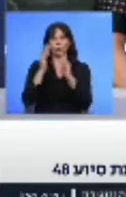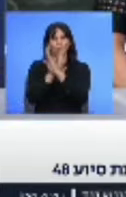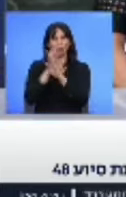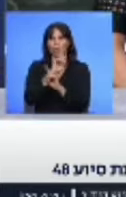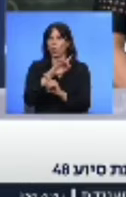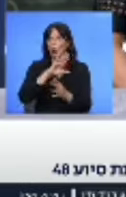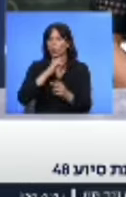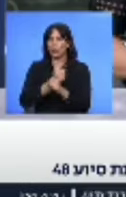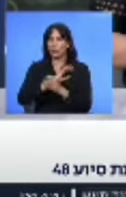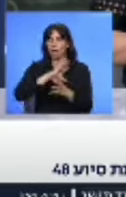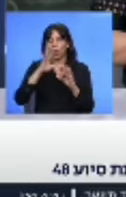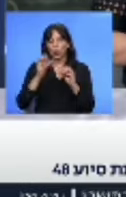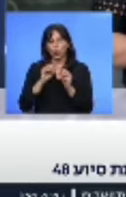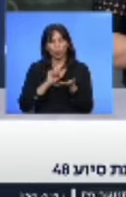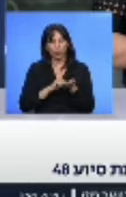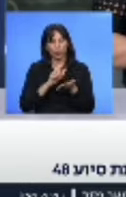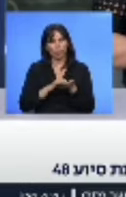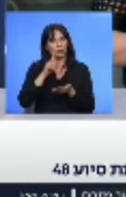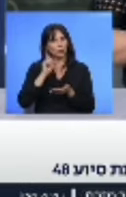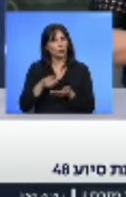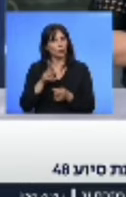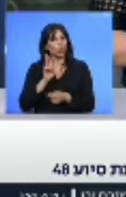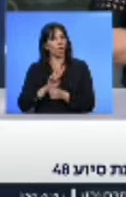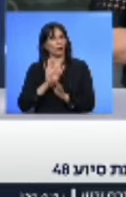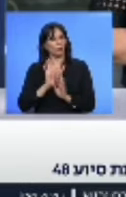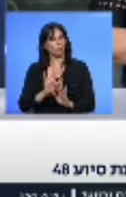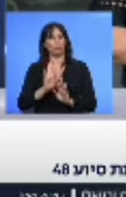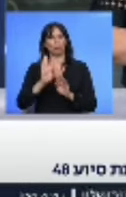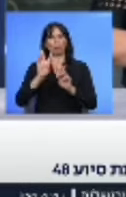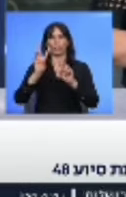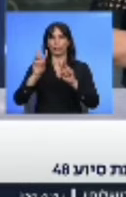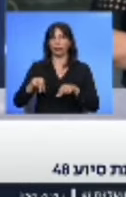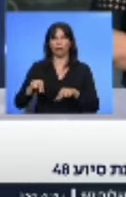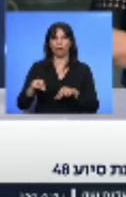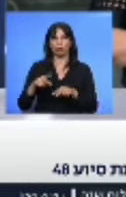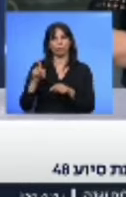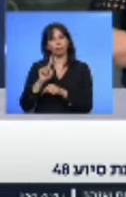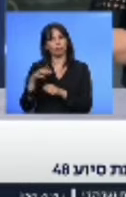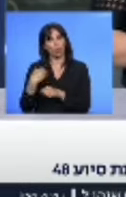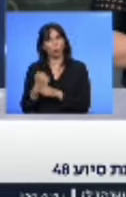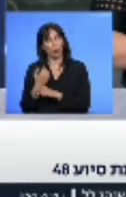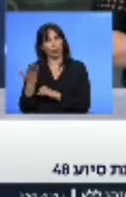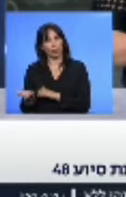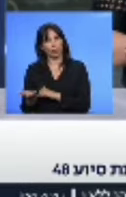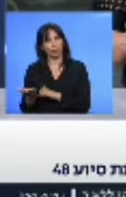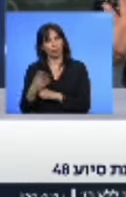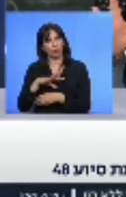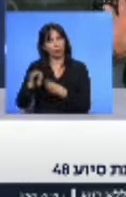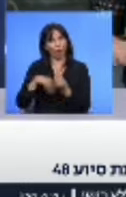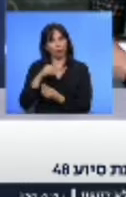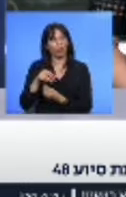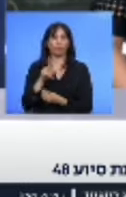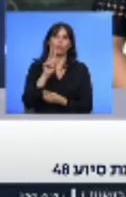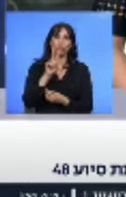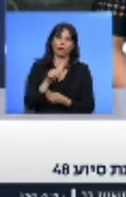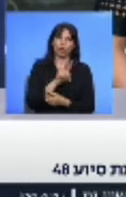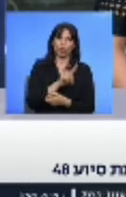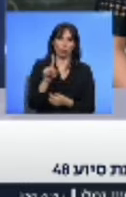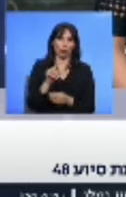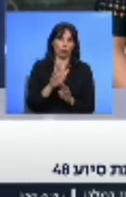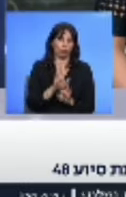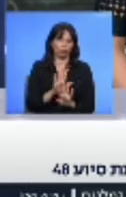הכללות, אתה יודע, צריך להיות מאוד זהירים, יש גורמים שפועלים ומעורבים, ויש גורמים שהם לא מעורבים, זה